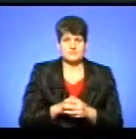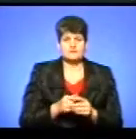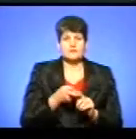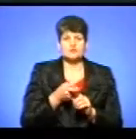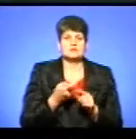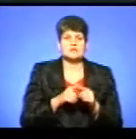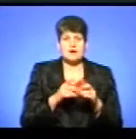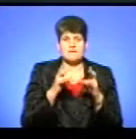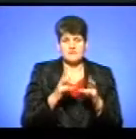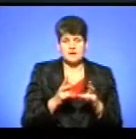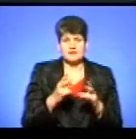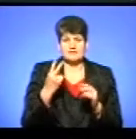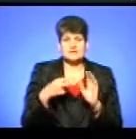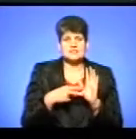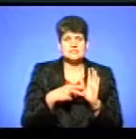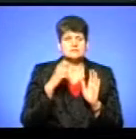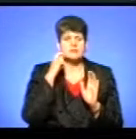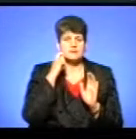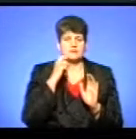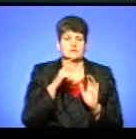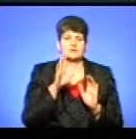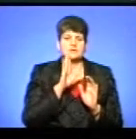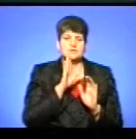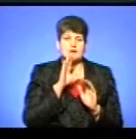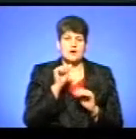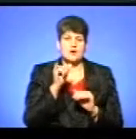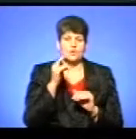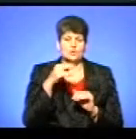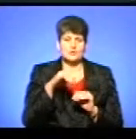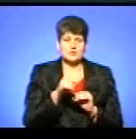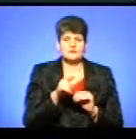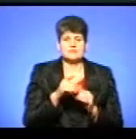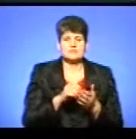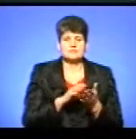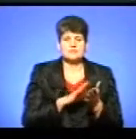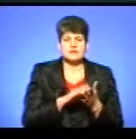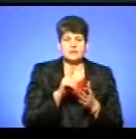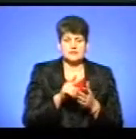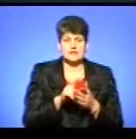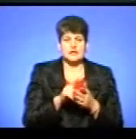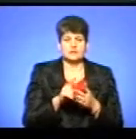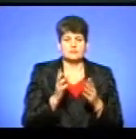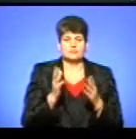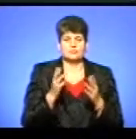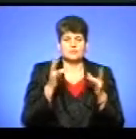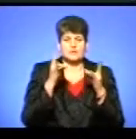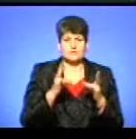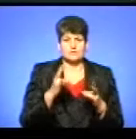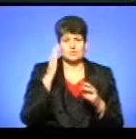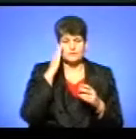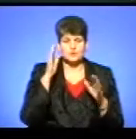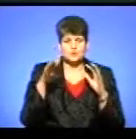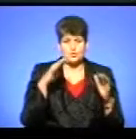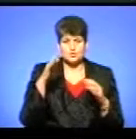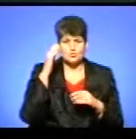аварії травмувалась 27-річна водій «Ауді». Працівники швидкої допомоги зафіксували у неї закриту черепно-мозкову травму, струс